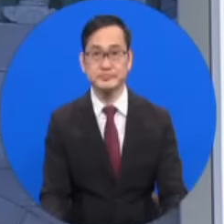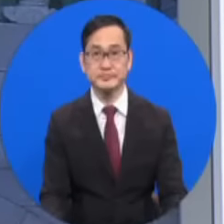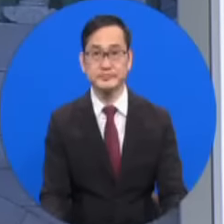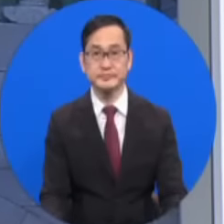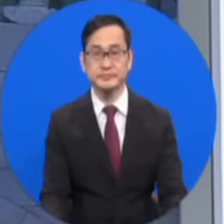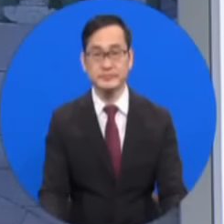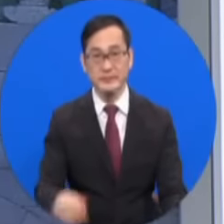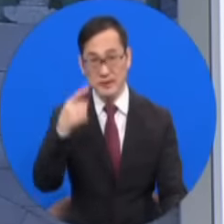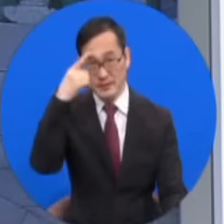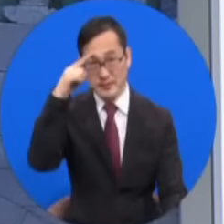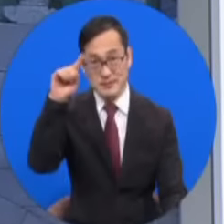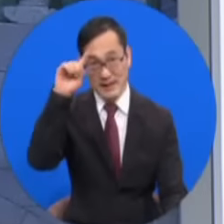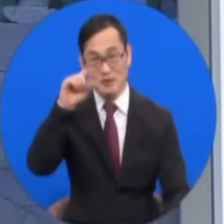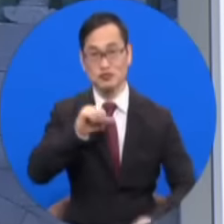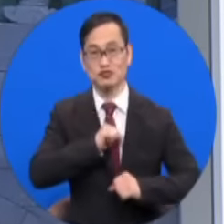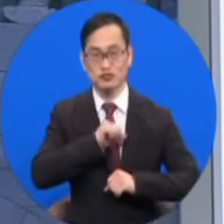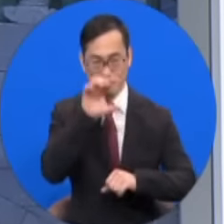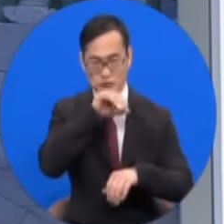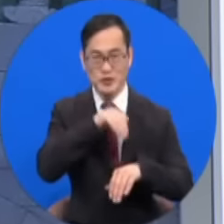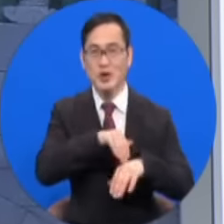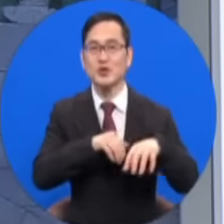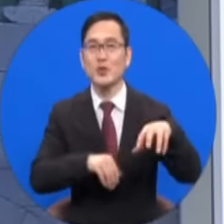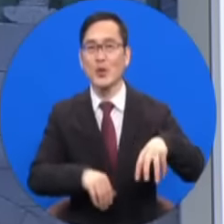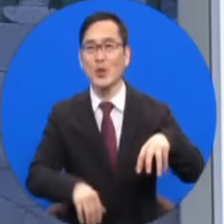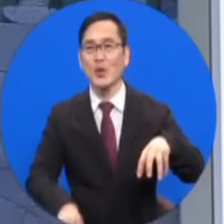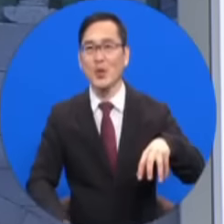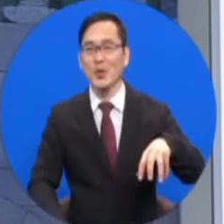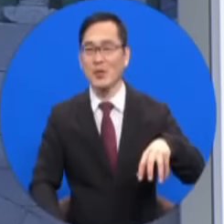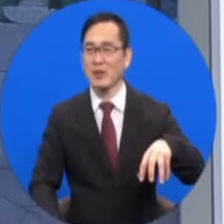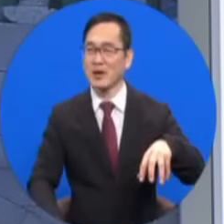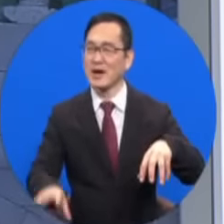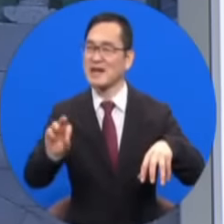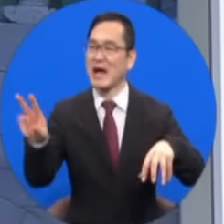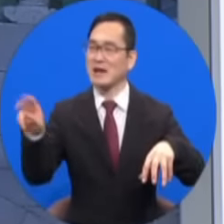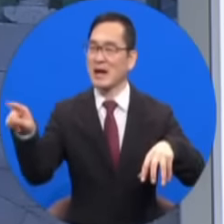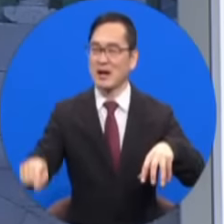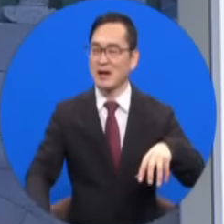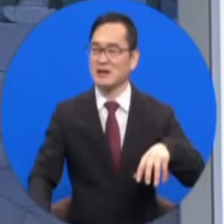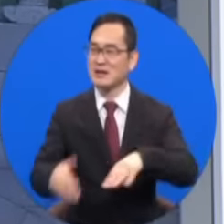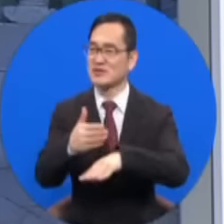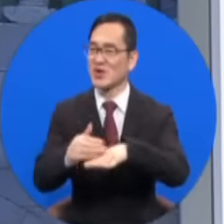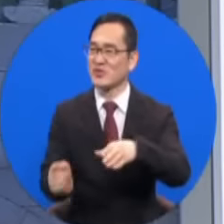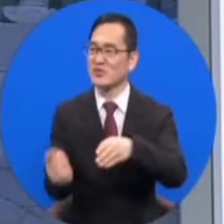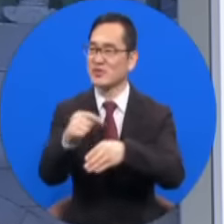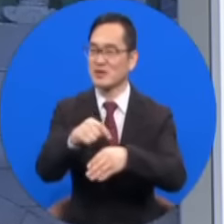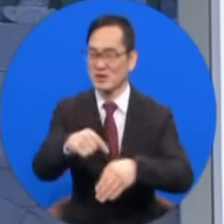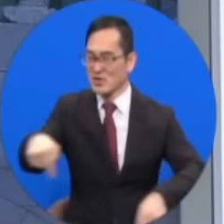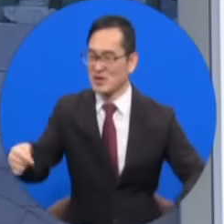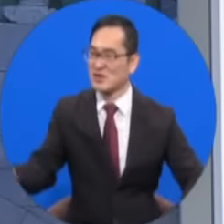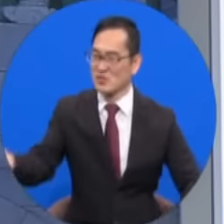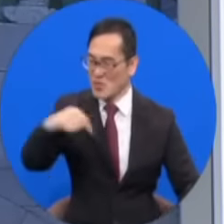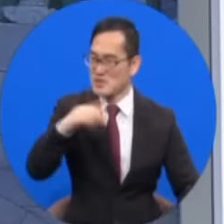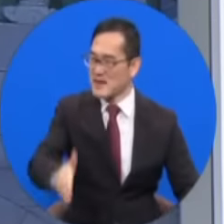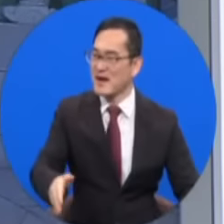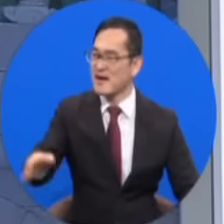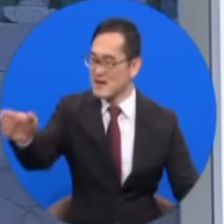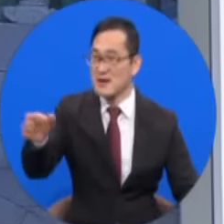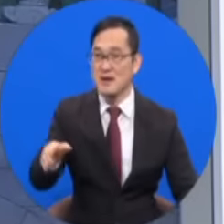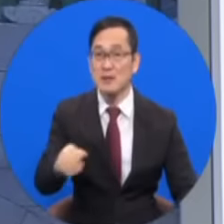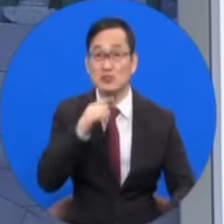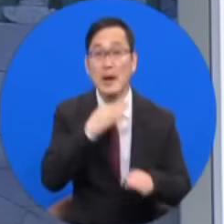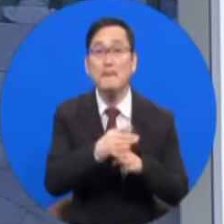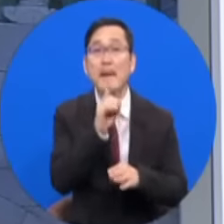러시아 군사 훈련소에서 야 야야 거기서 선 넘어가지 말라 북한 말이 선명하게 녹화되어